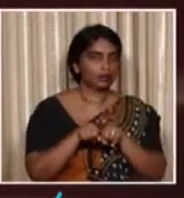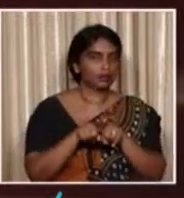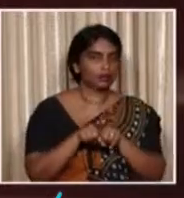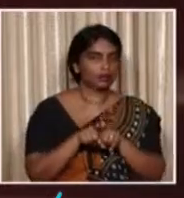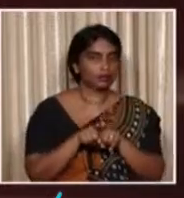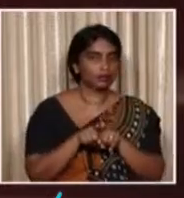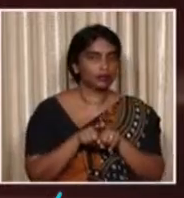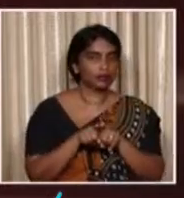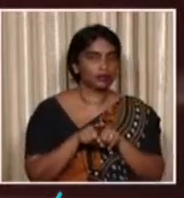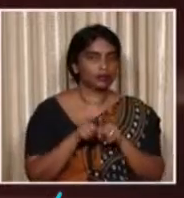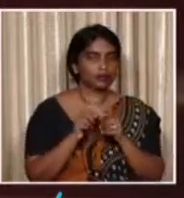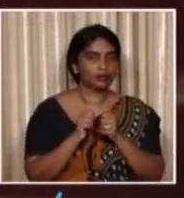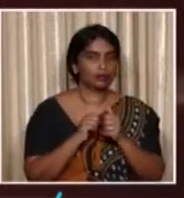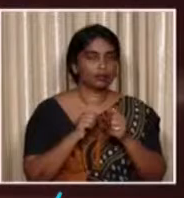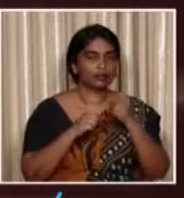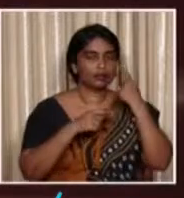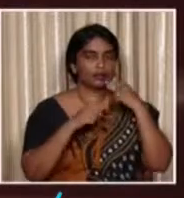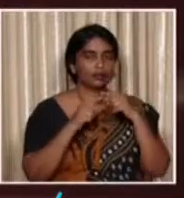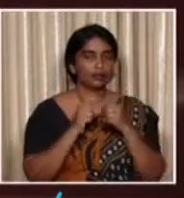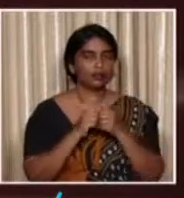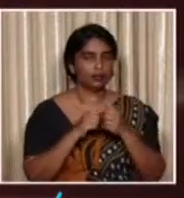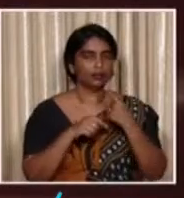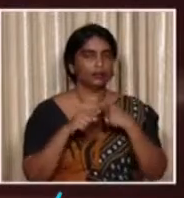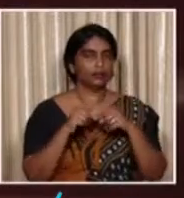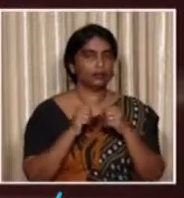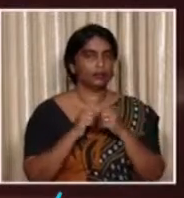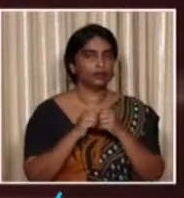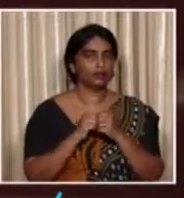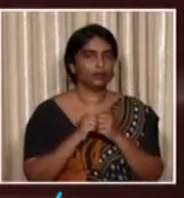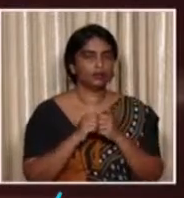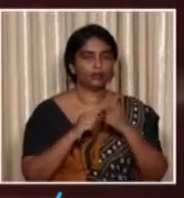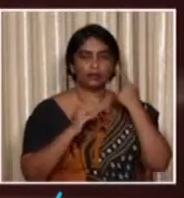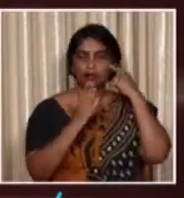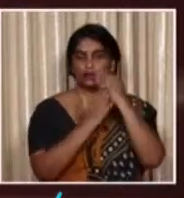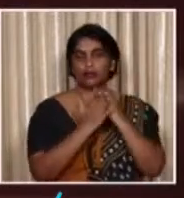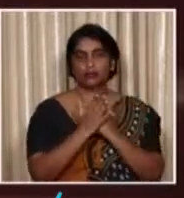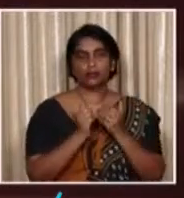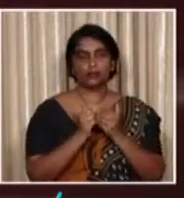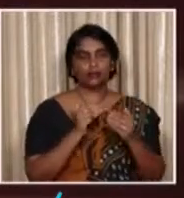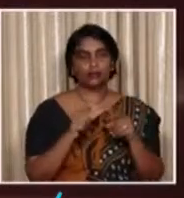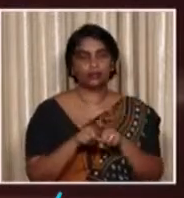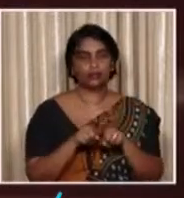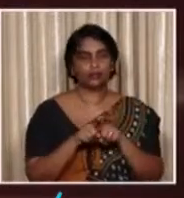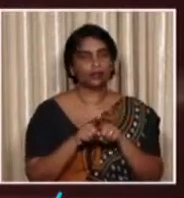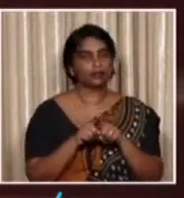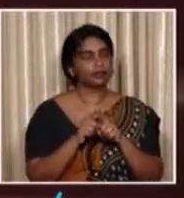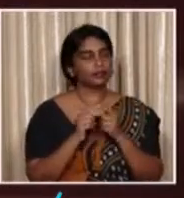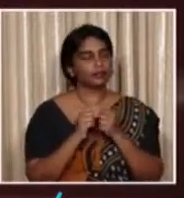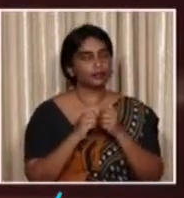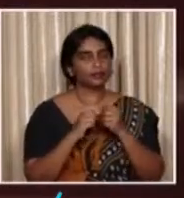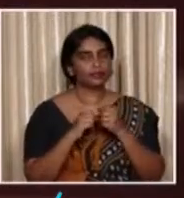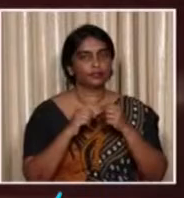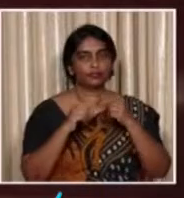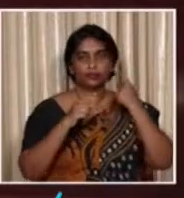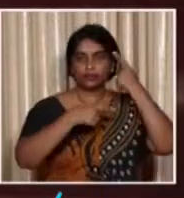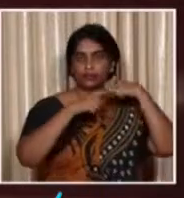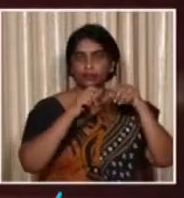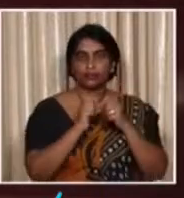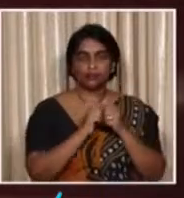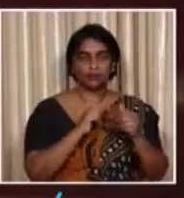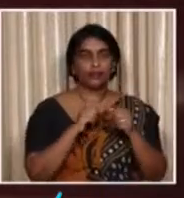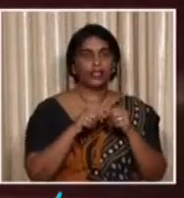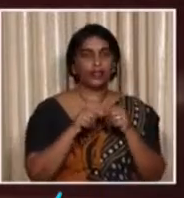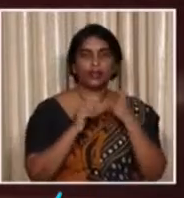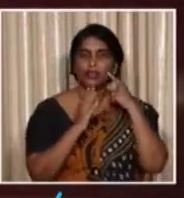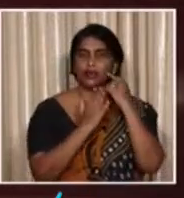නඩුව පවරනු ලබන්නේ ශ්‍රී ලංකා ජනරජයේ වෙනුවෙනි. එක අතකින් නීතිපති දෙපාර්තමේන්තුවේ නිලධාරීන් අල්ලස්